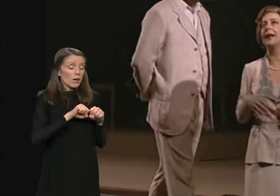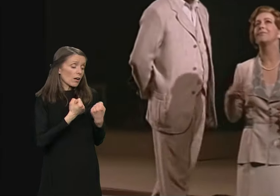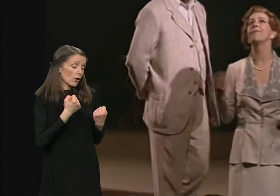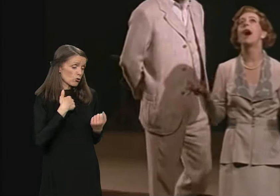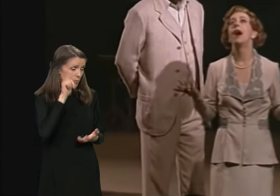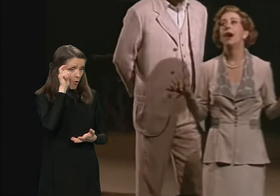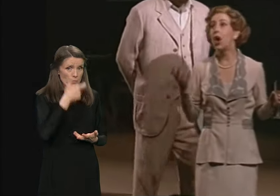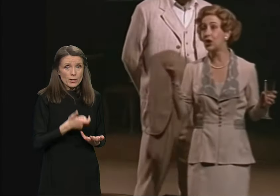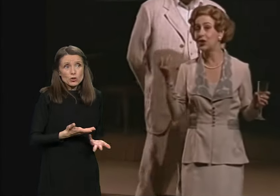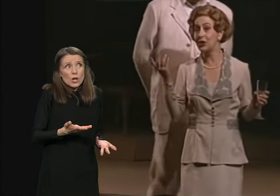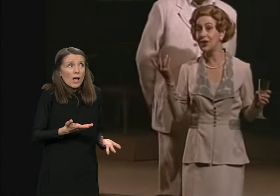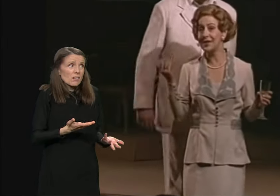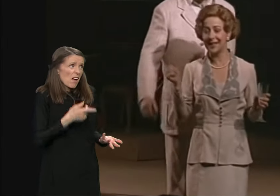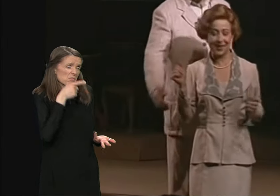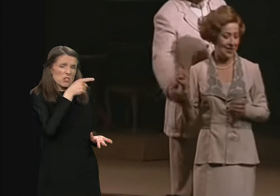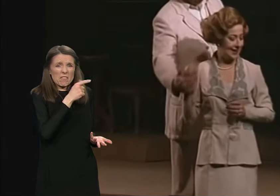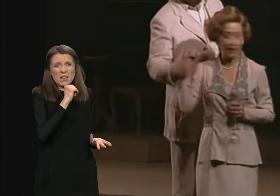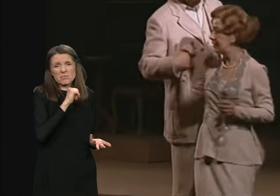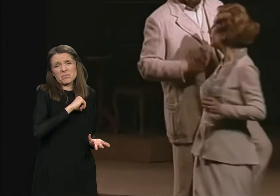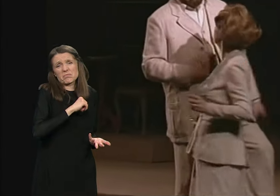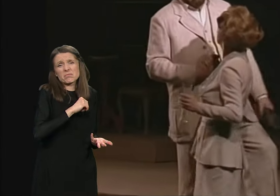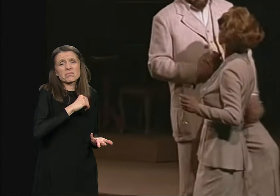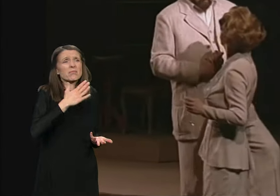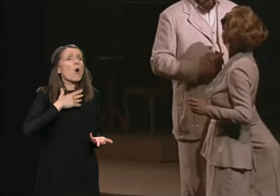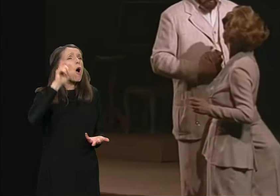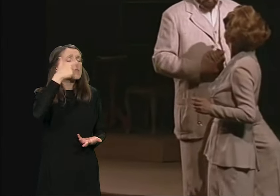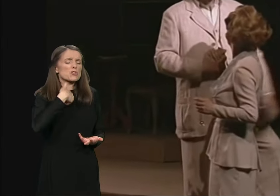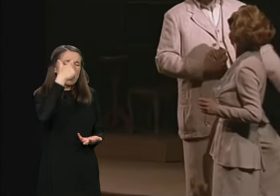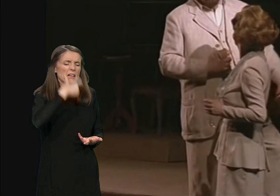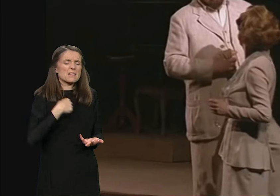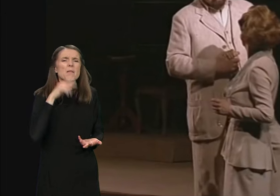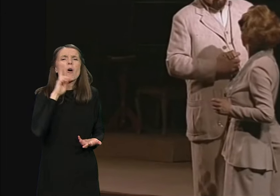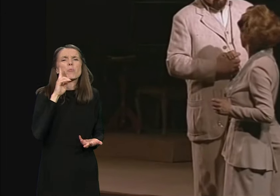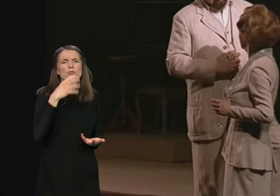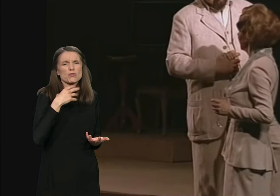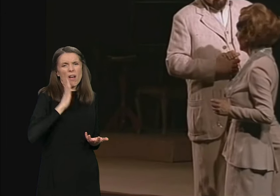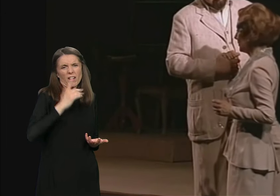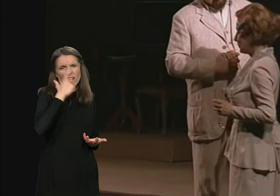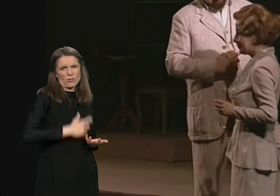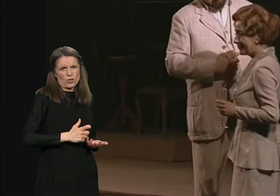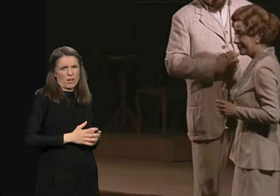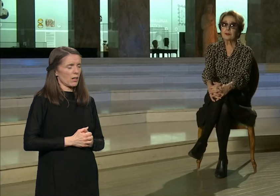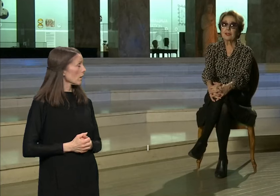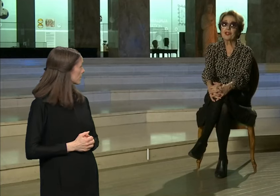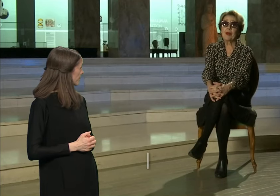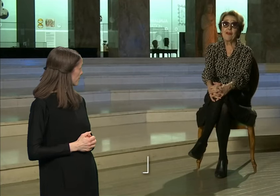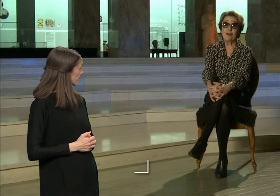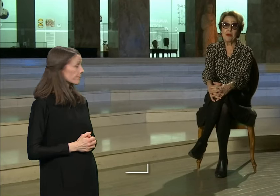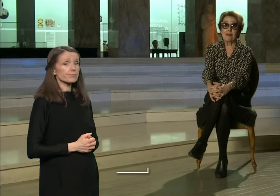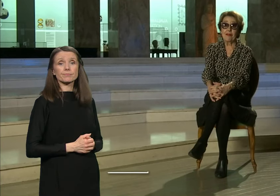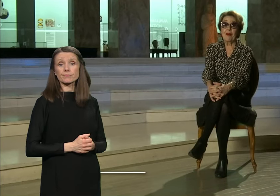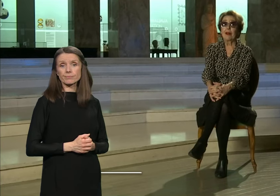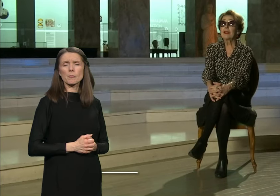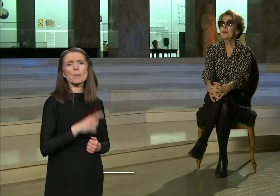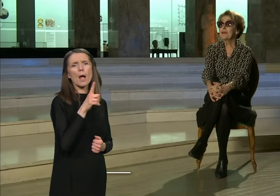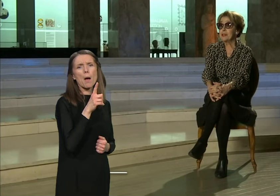jedne ortodoksne građanke? Pozorište je čarobno. Recimo, ono jeste, kako da kažem,